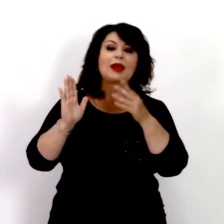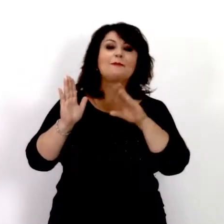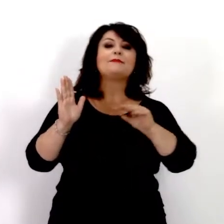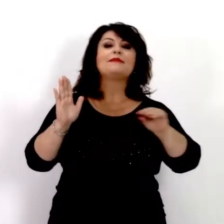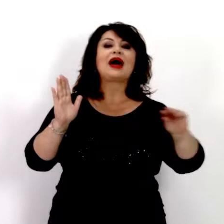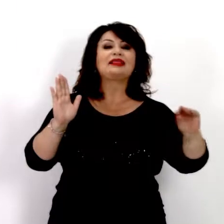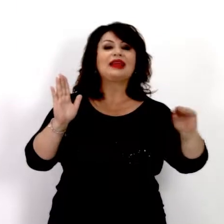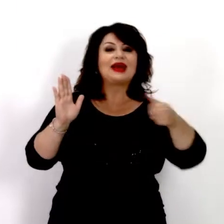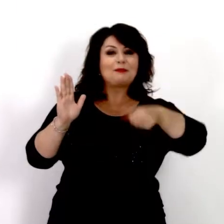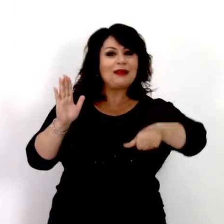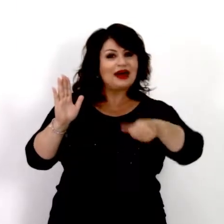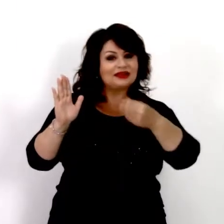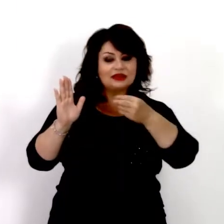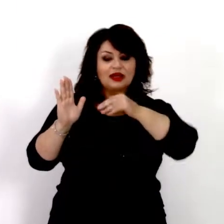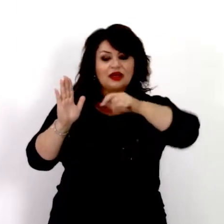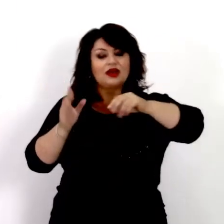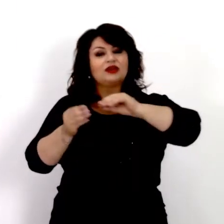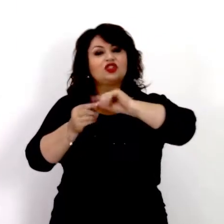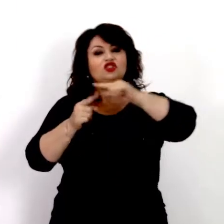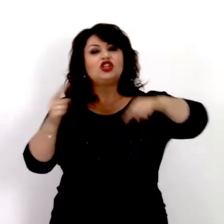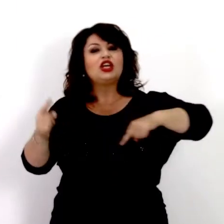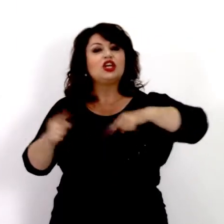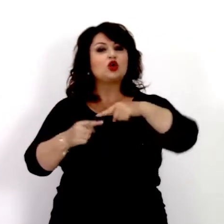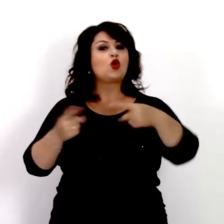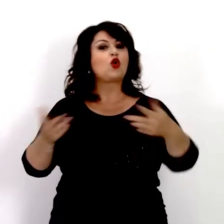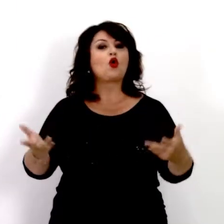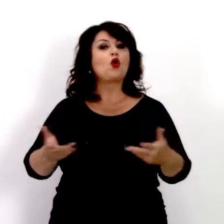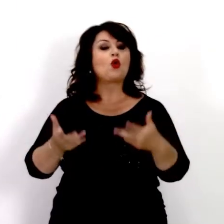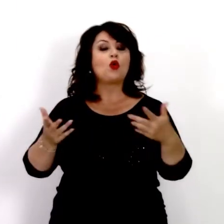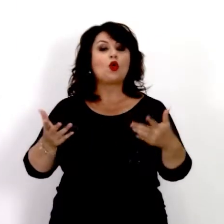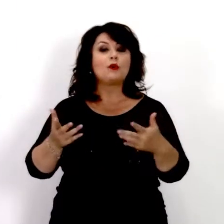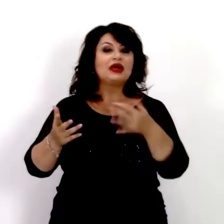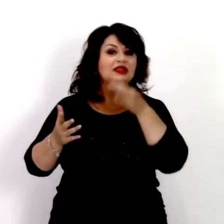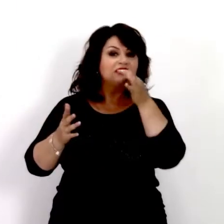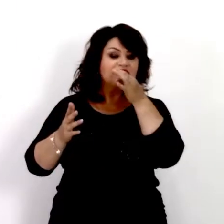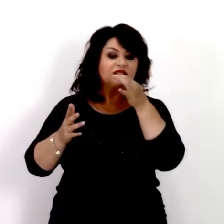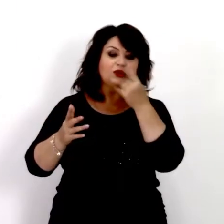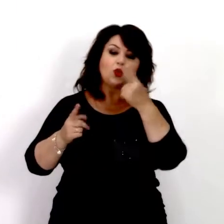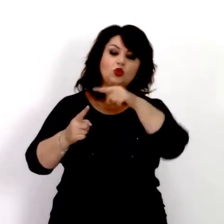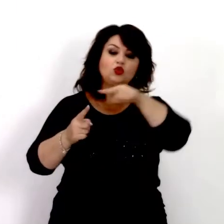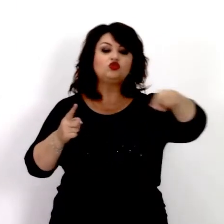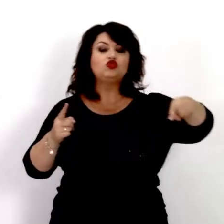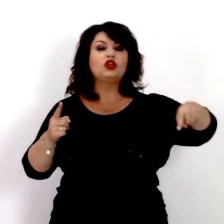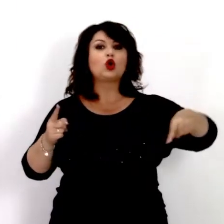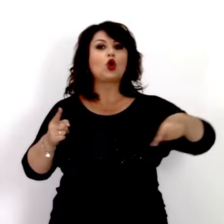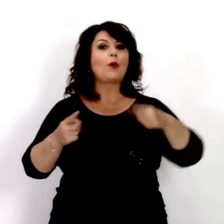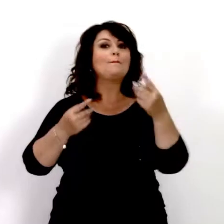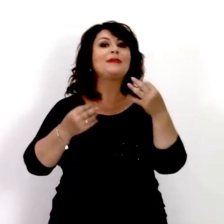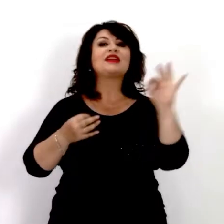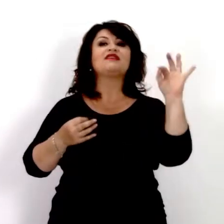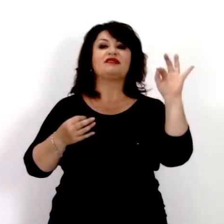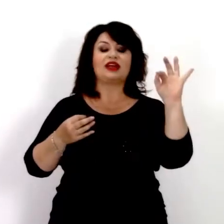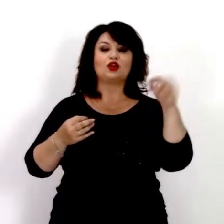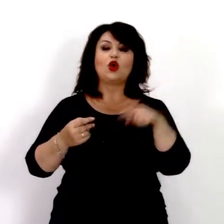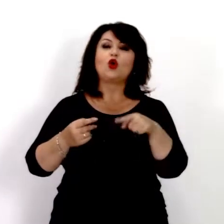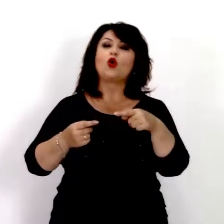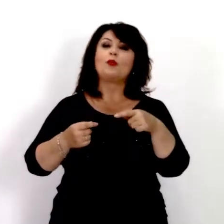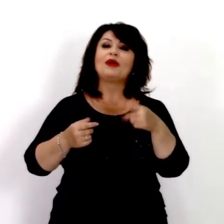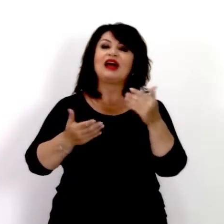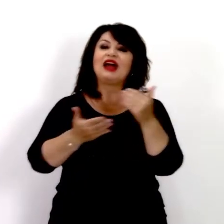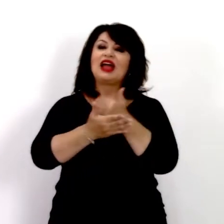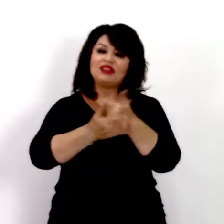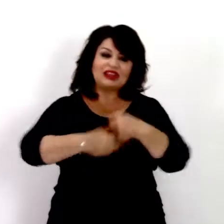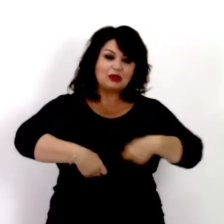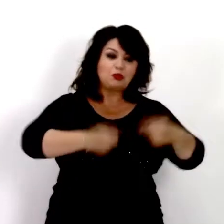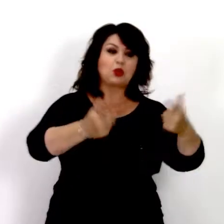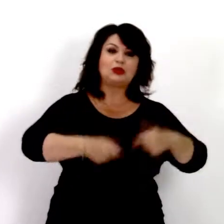prime. Quindi dobbiamo trovare il modo per far rientrare tutto quanto in un circolo sempre perfetto, in modo che si sprechi il meno possibile, se